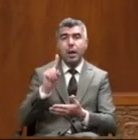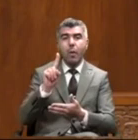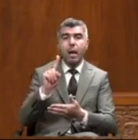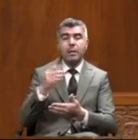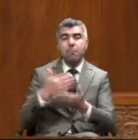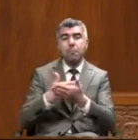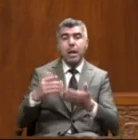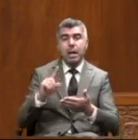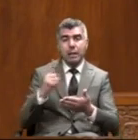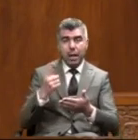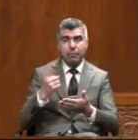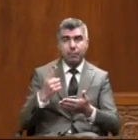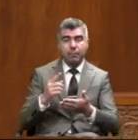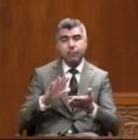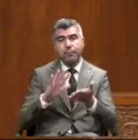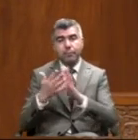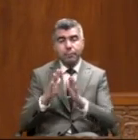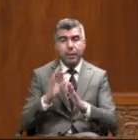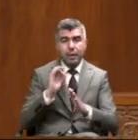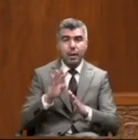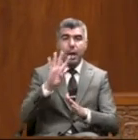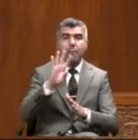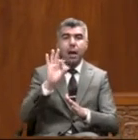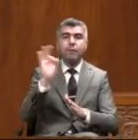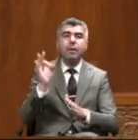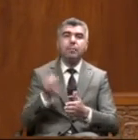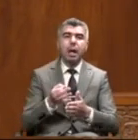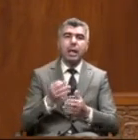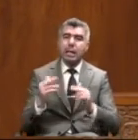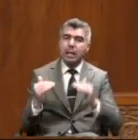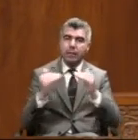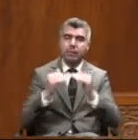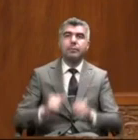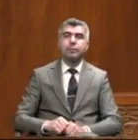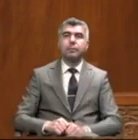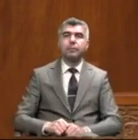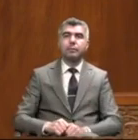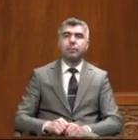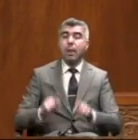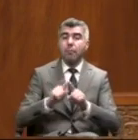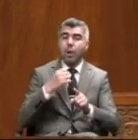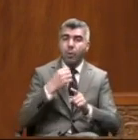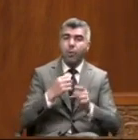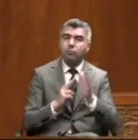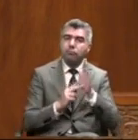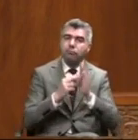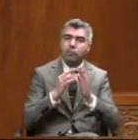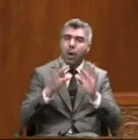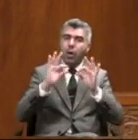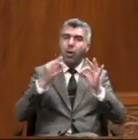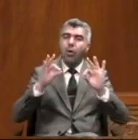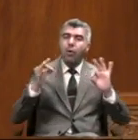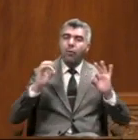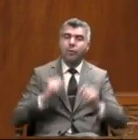اي ما يناهز اربعه في المئه باستثناء لكي ندخل شيئا ما في تفاصيل هذه